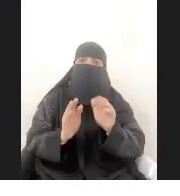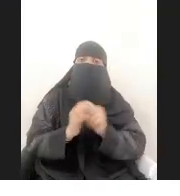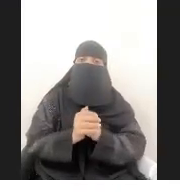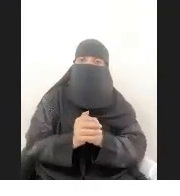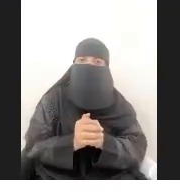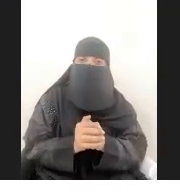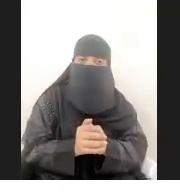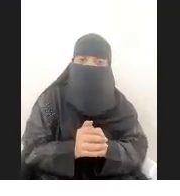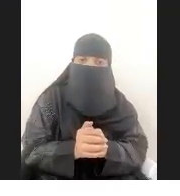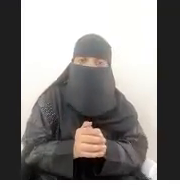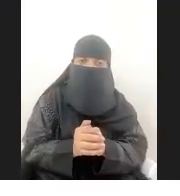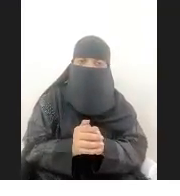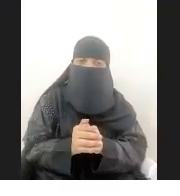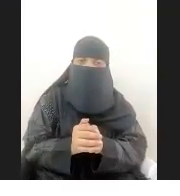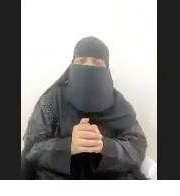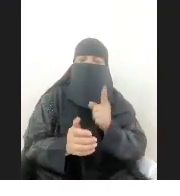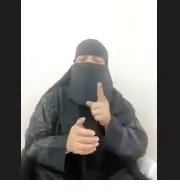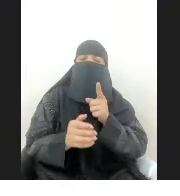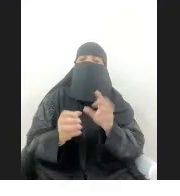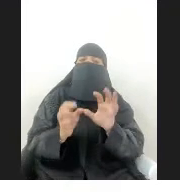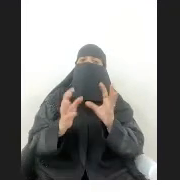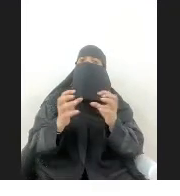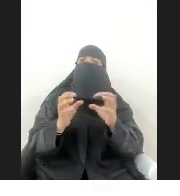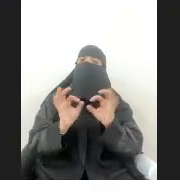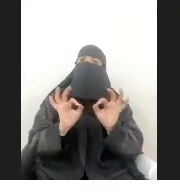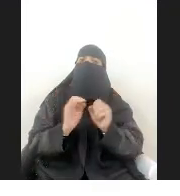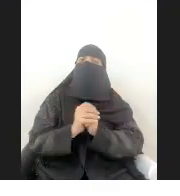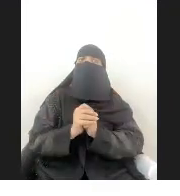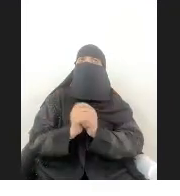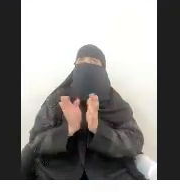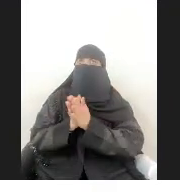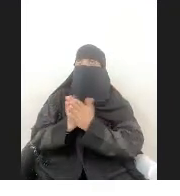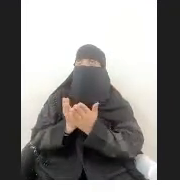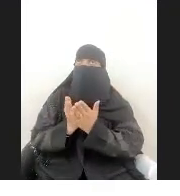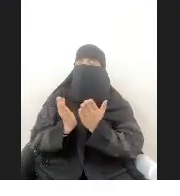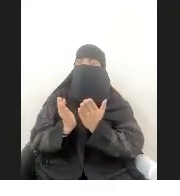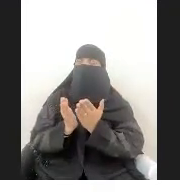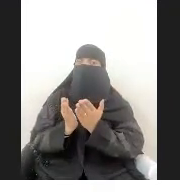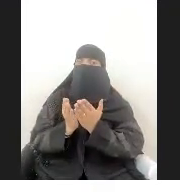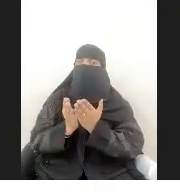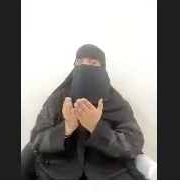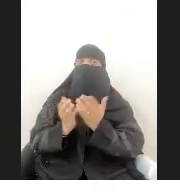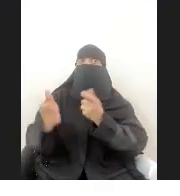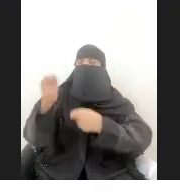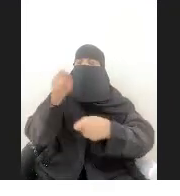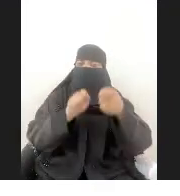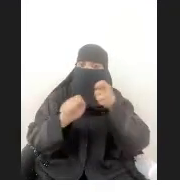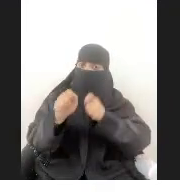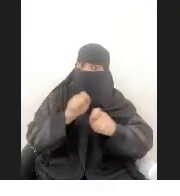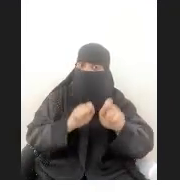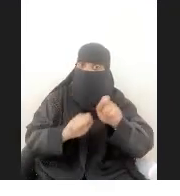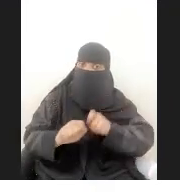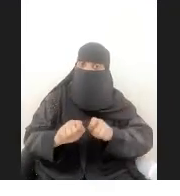واضحة، يعني أحيانا حتى مقرراتنا ومناهجنا تكون مصممة أحيانا